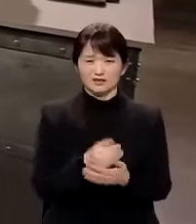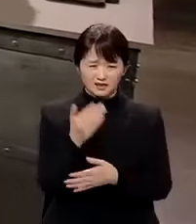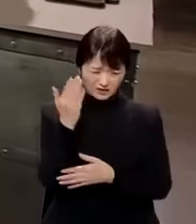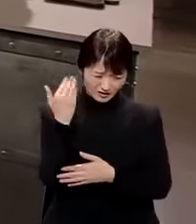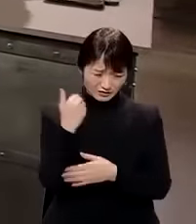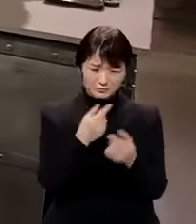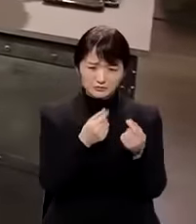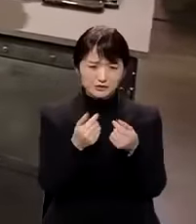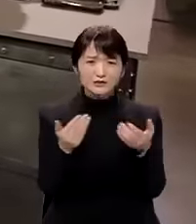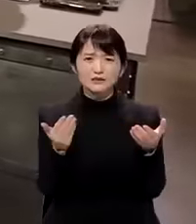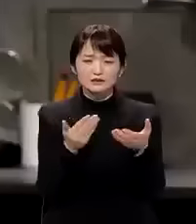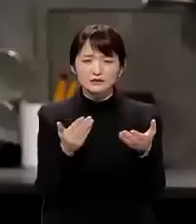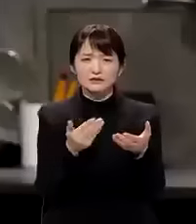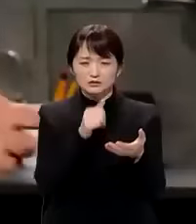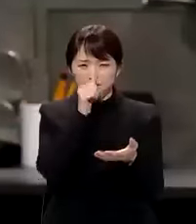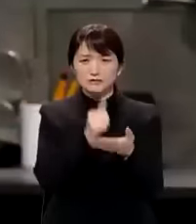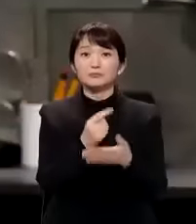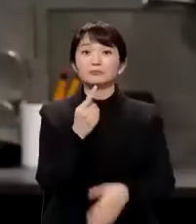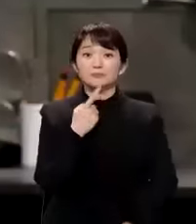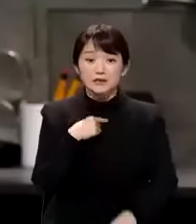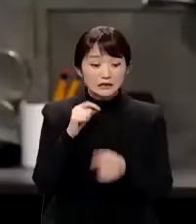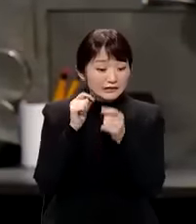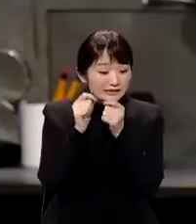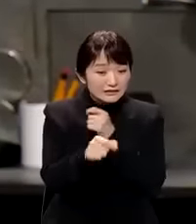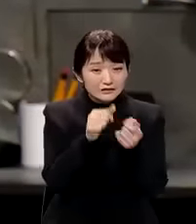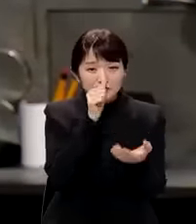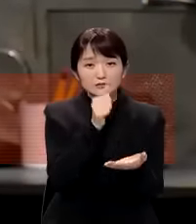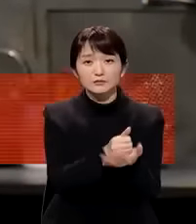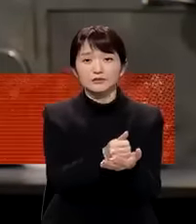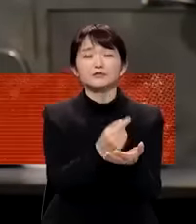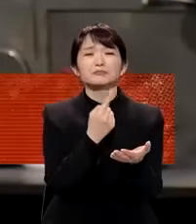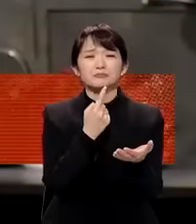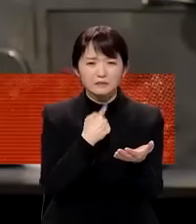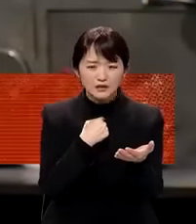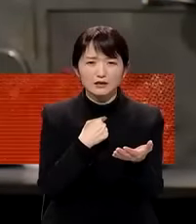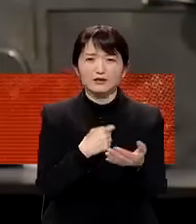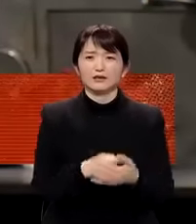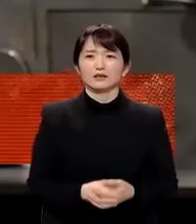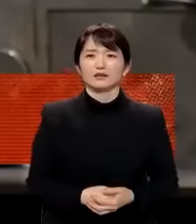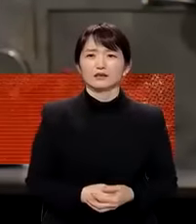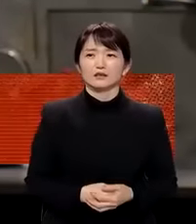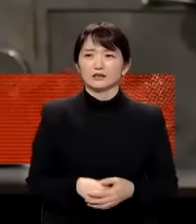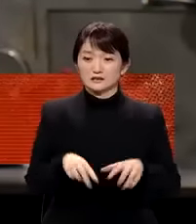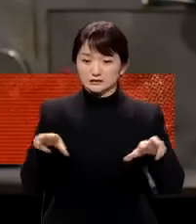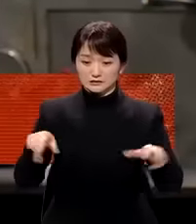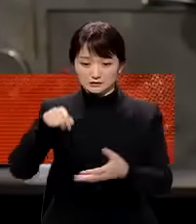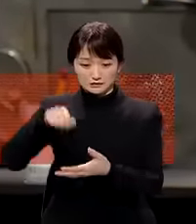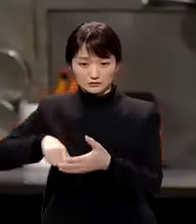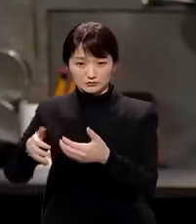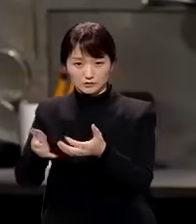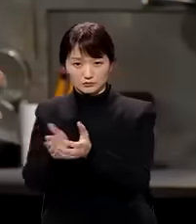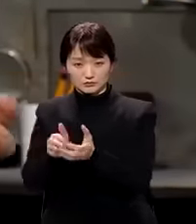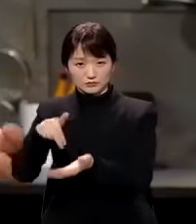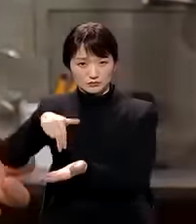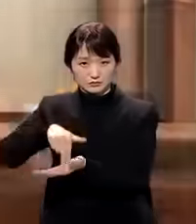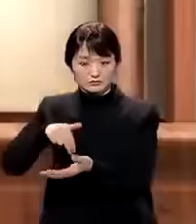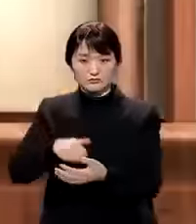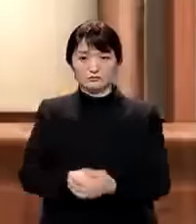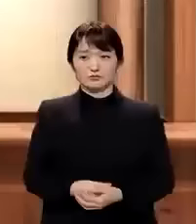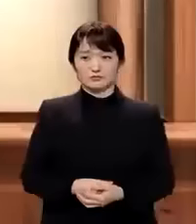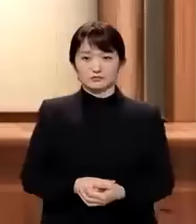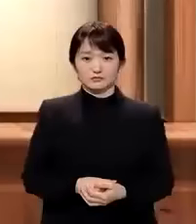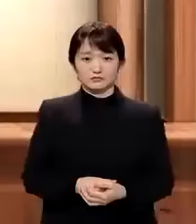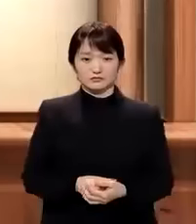정력의 전가가 있었습니다 사기 범죄를 이미 저질렀던 바가 있고요 지금 재판부가 봤을 때는 이렇게